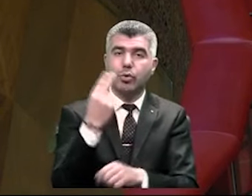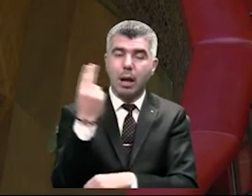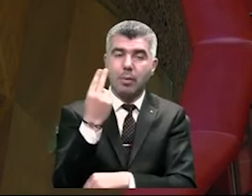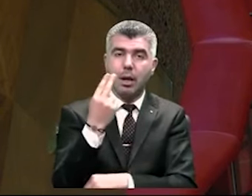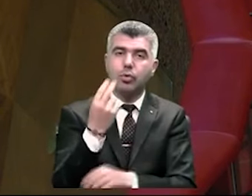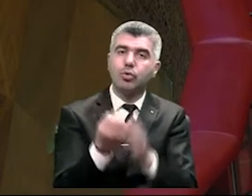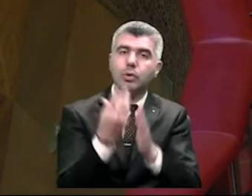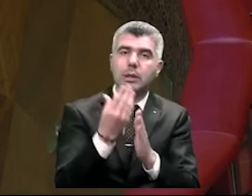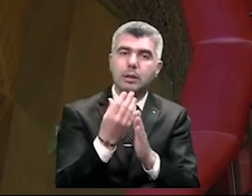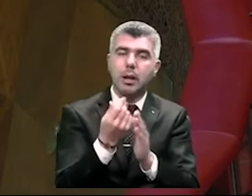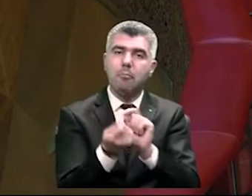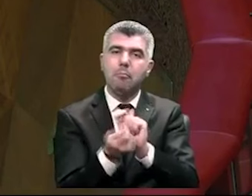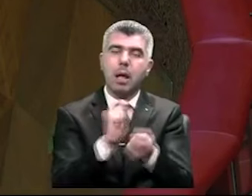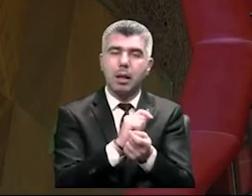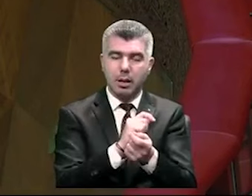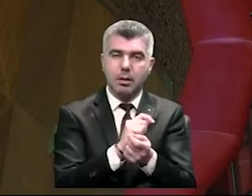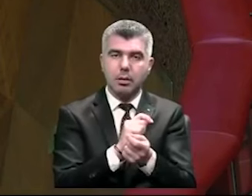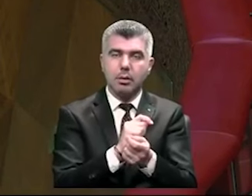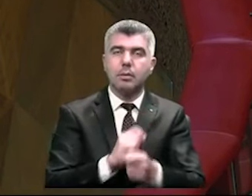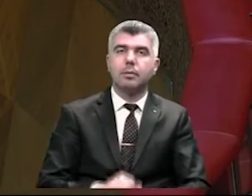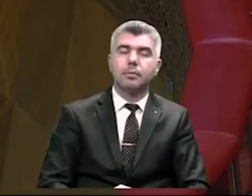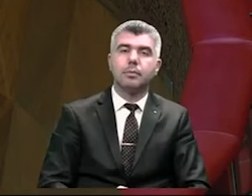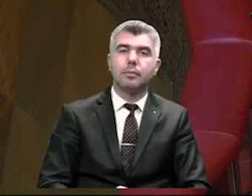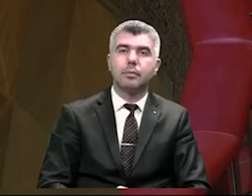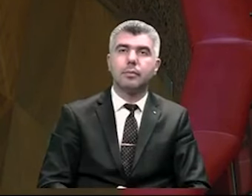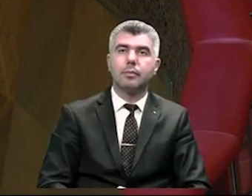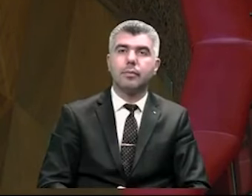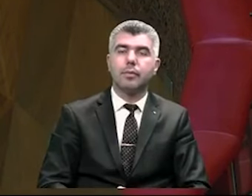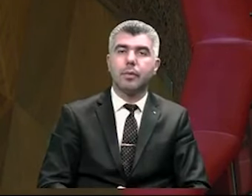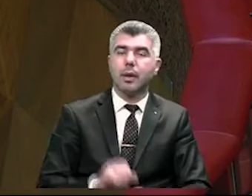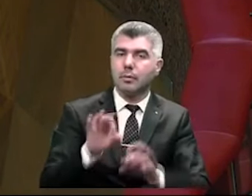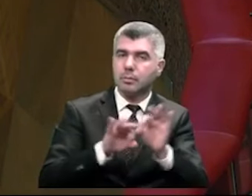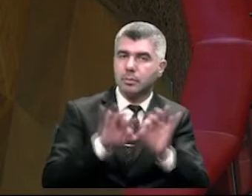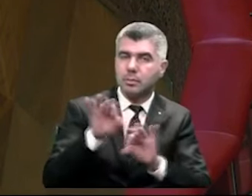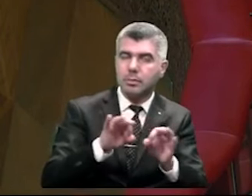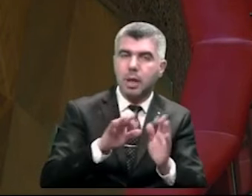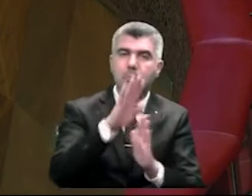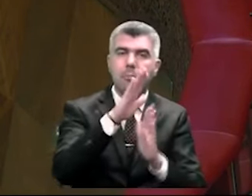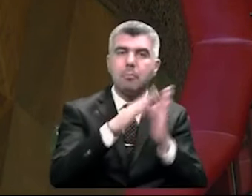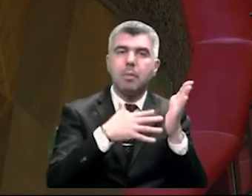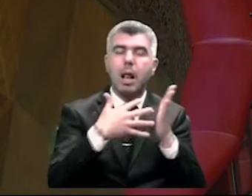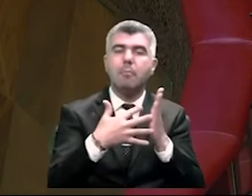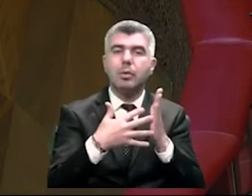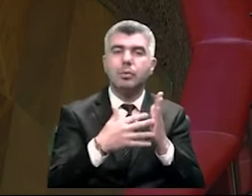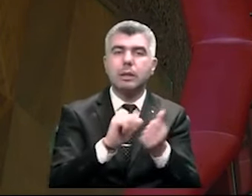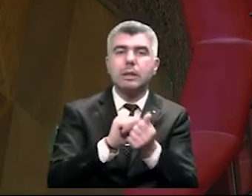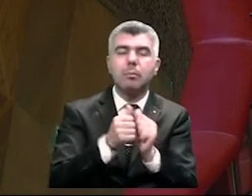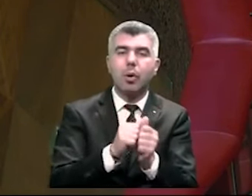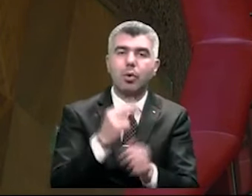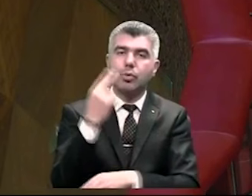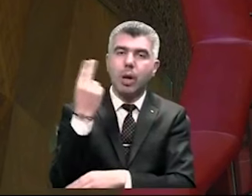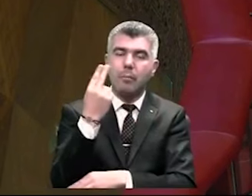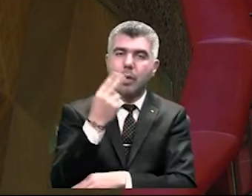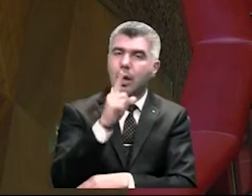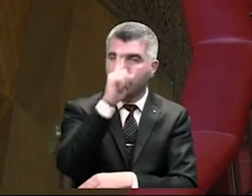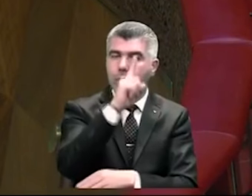ديالها لان كان راسها كوزير صهر على تنفيذ البرنامج الوطني للرياضه الجامعيه وان شاء